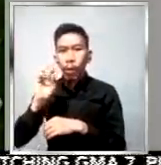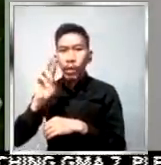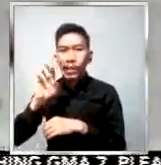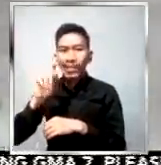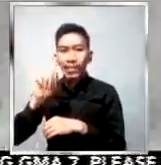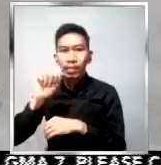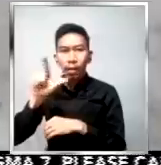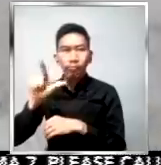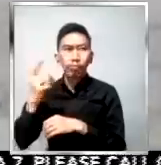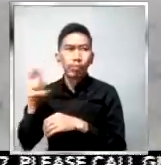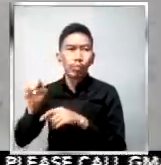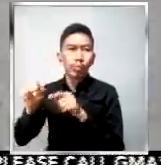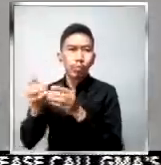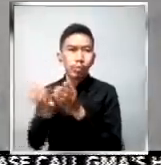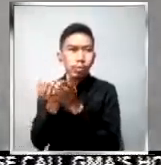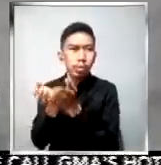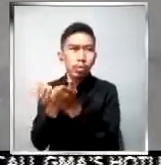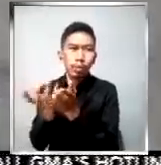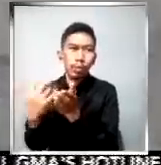ito.